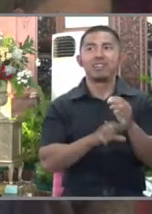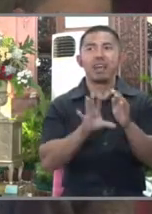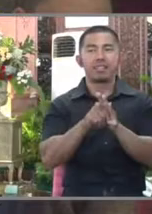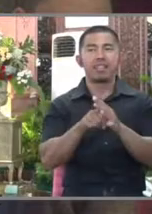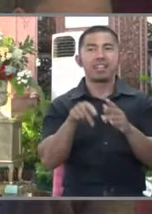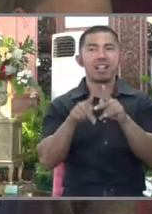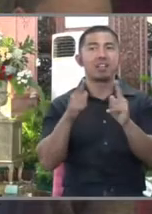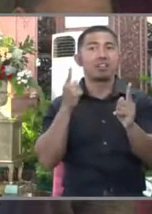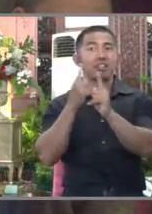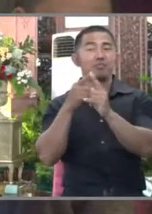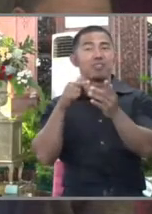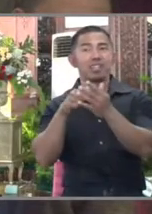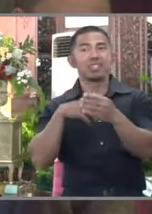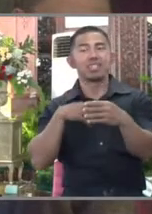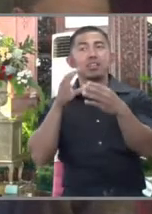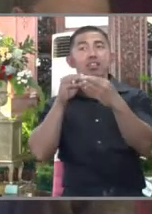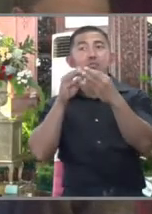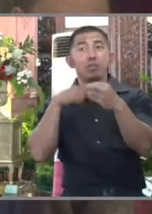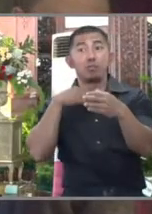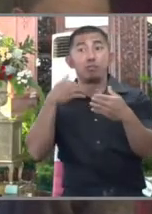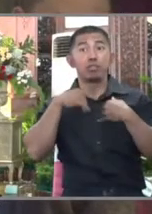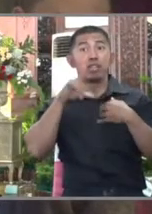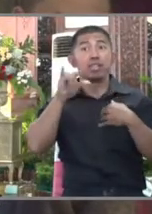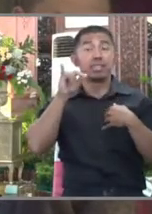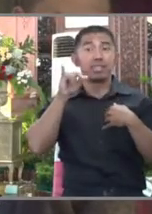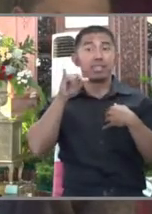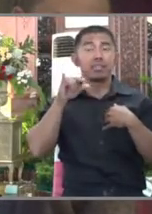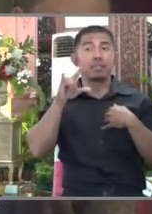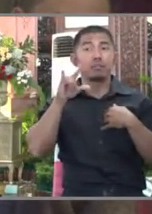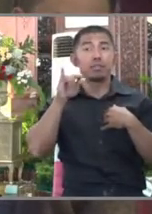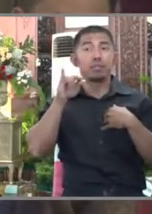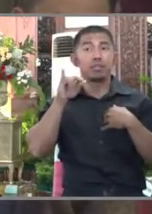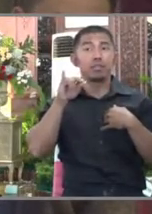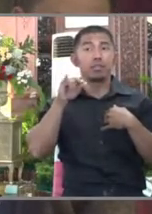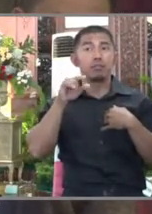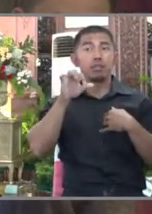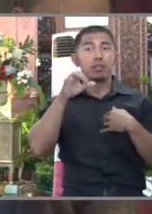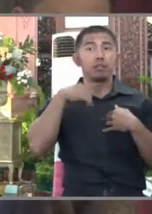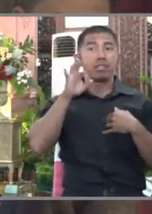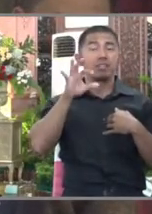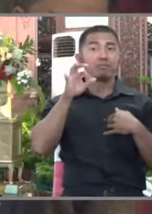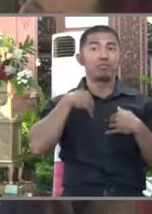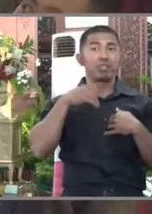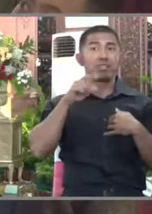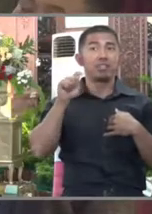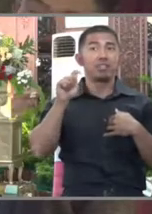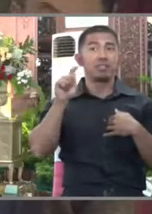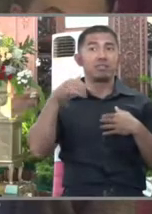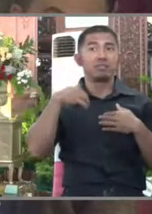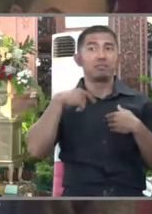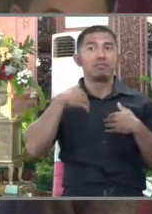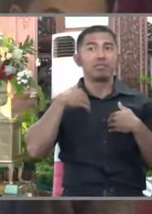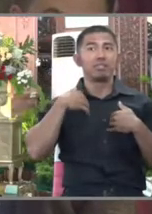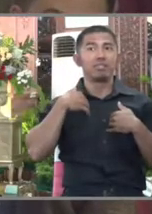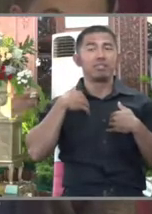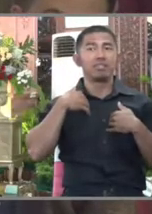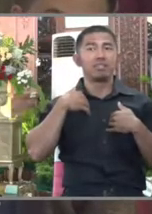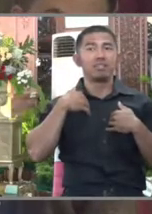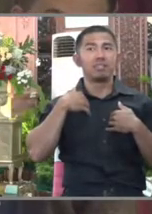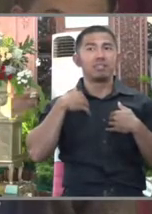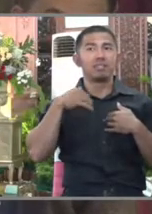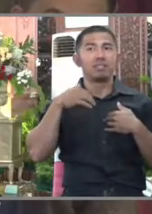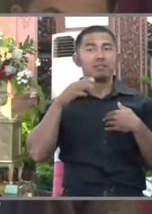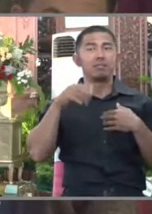saya. Kamu punya IG enggak? Punya FB enggak? Punya Twitter enggak? Kamu follower saya